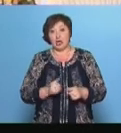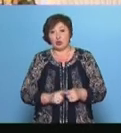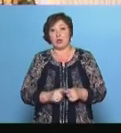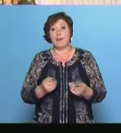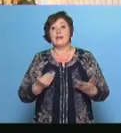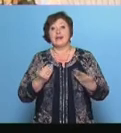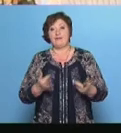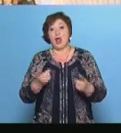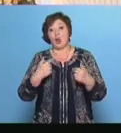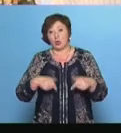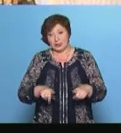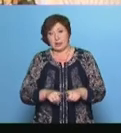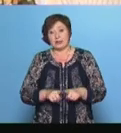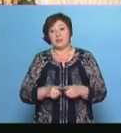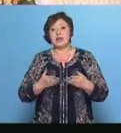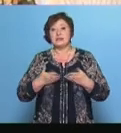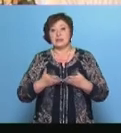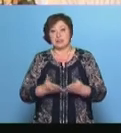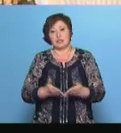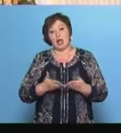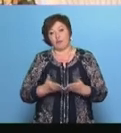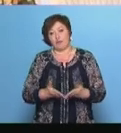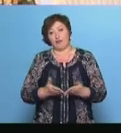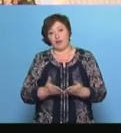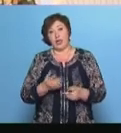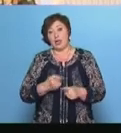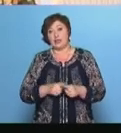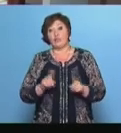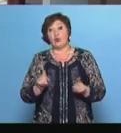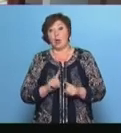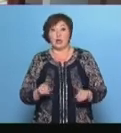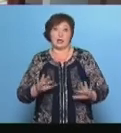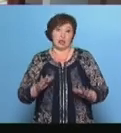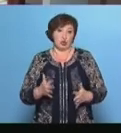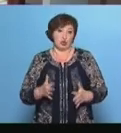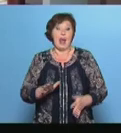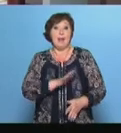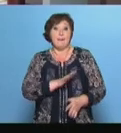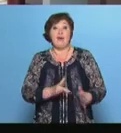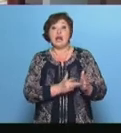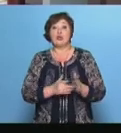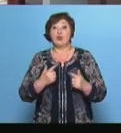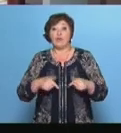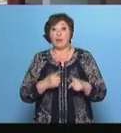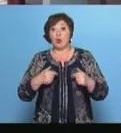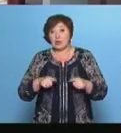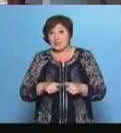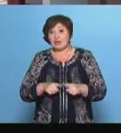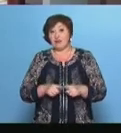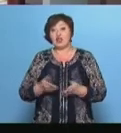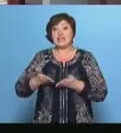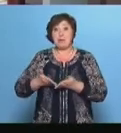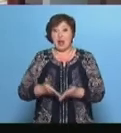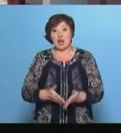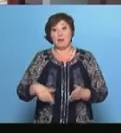к организации, занимающимся этим видом деятельности. Соответственно, возникают вот такие случаи. Была ли турфирма, организовавшая сплав по реке Чепца,